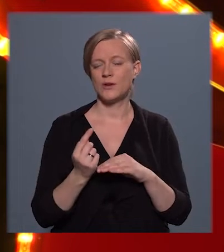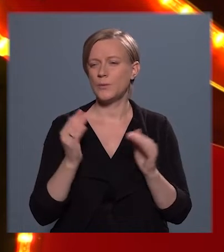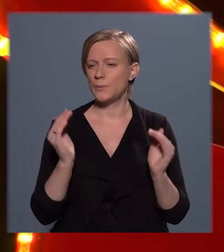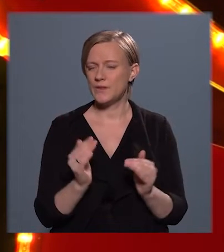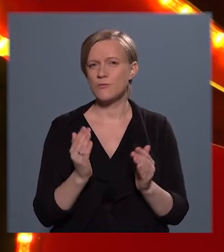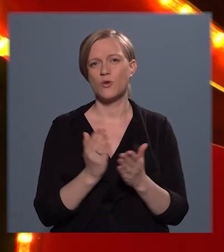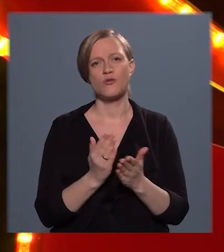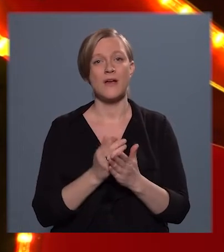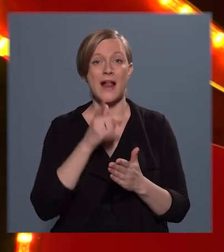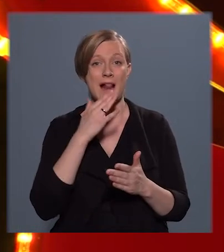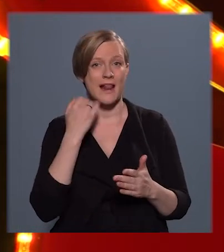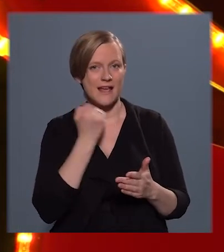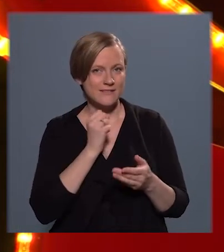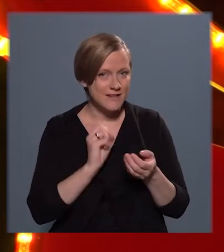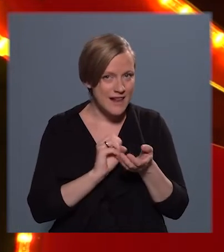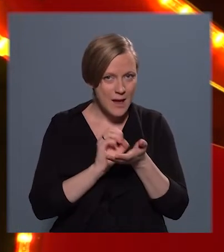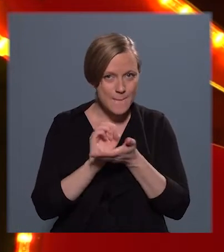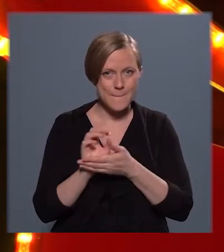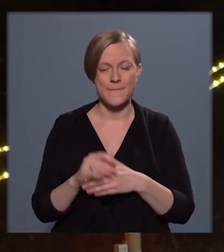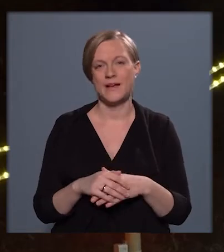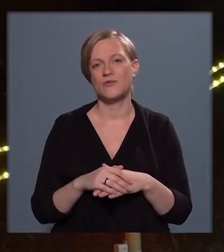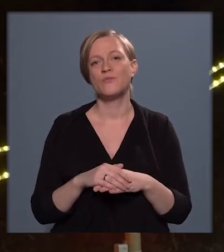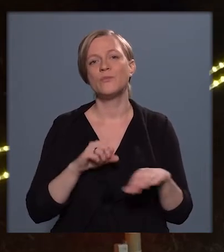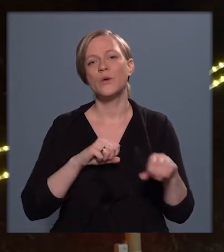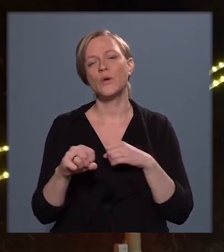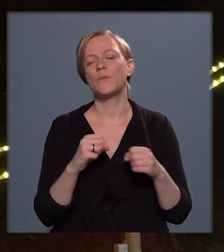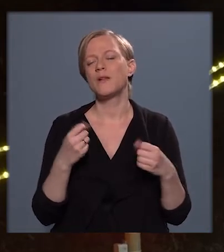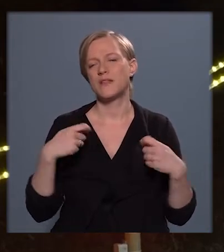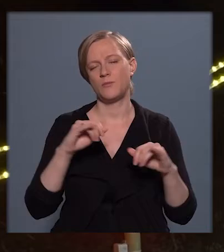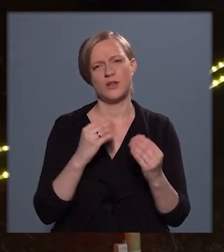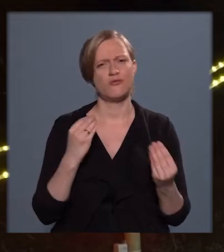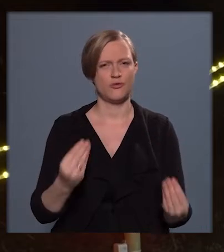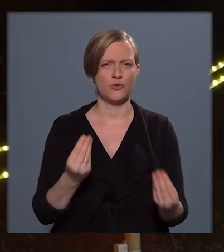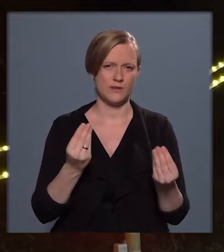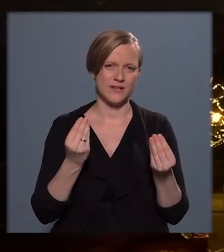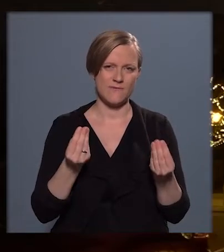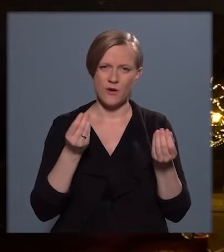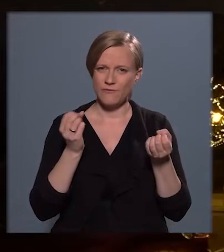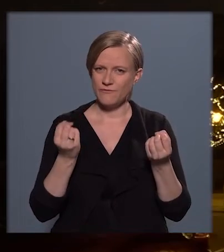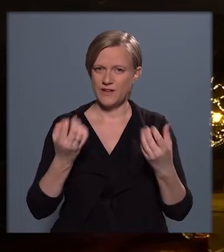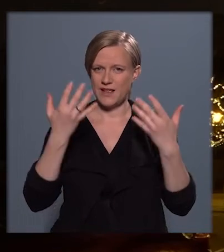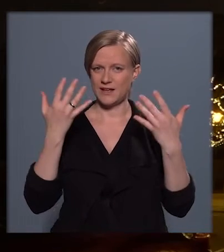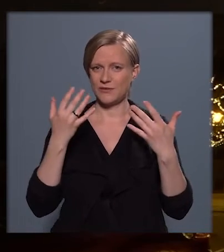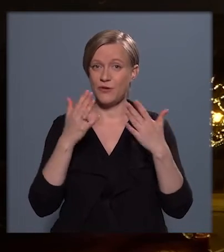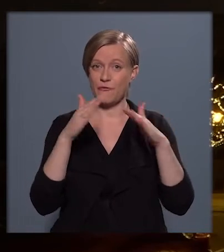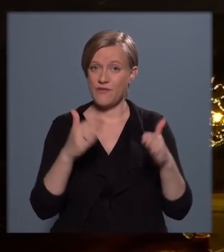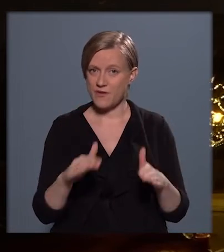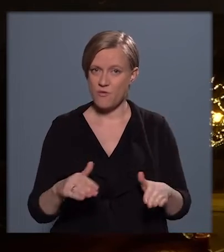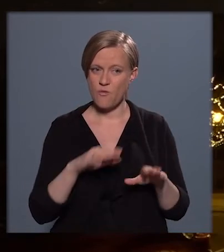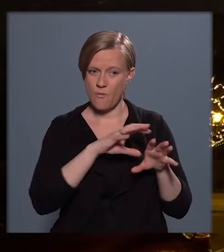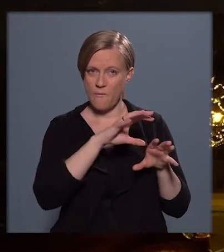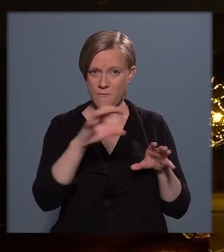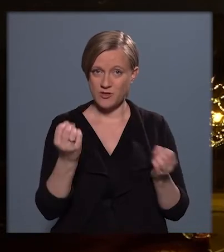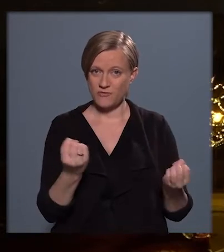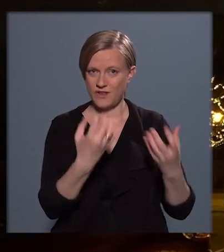LED lámpások, az önkormányzat épülete is gyönyörűen ki van világítva, a fenyőfák egyre másra ki